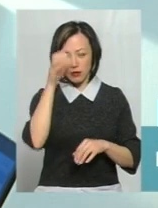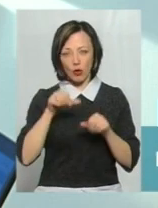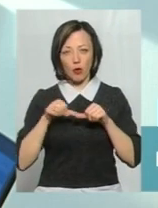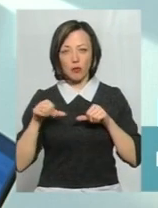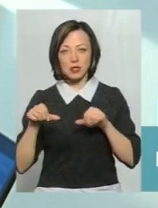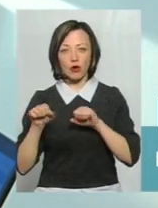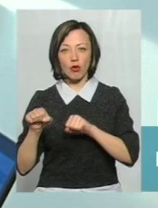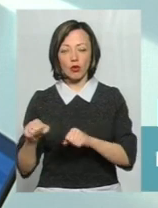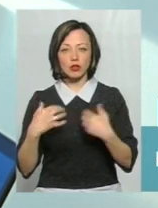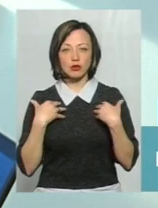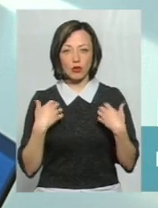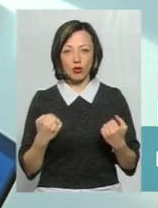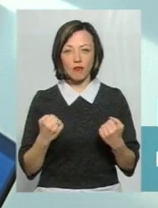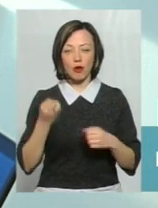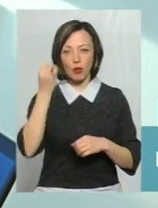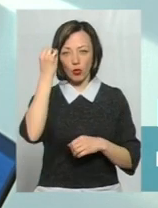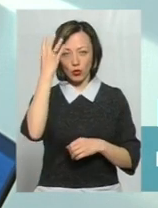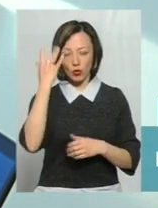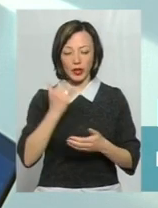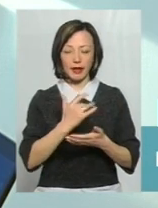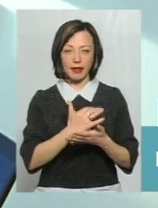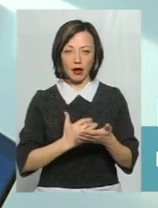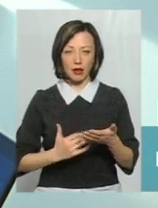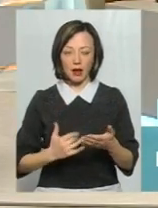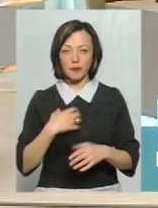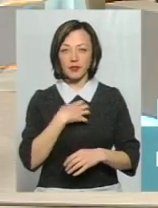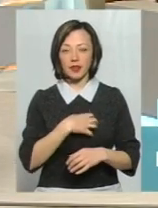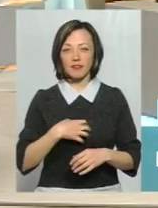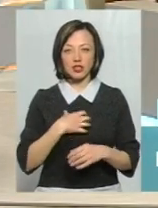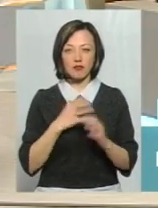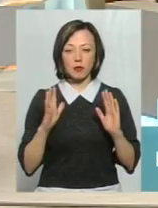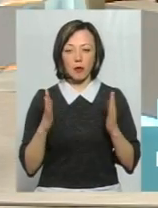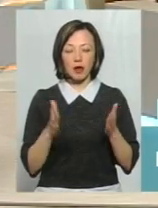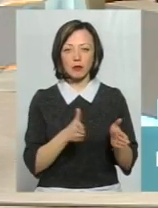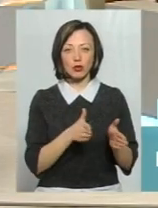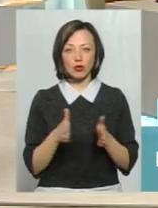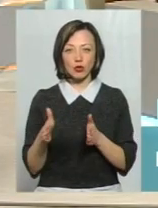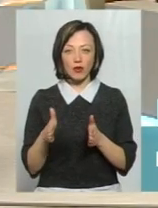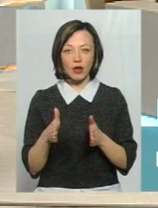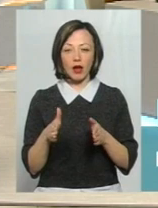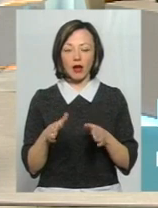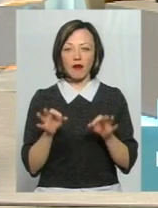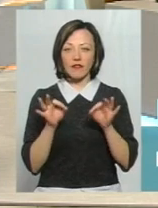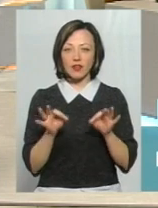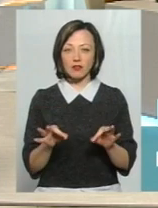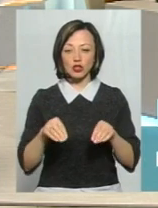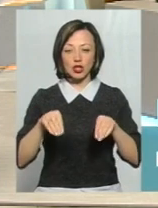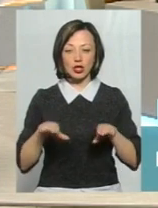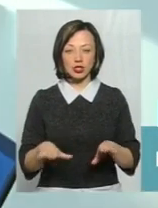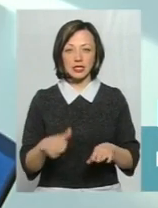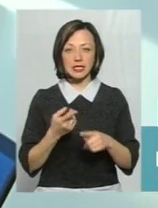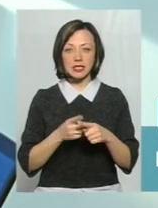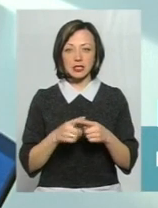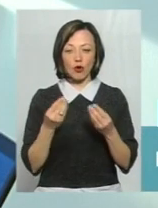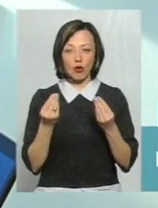комісія по охороні здоров'я, по культурі і так далі. Дуже важливий момент – підготовка виважене рішення. Ці кошти, які ви назвали